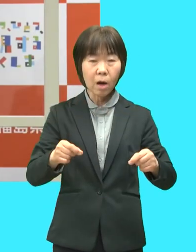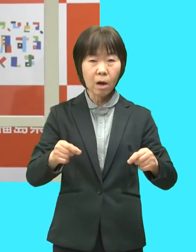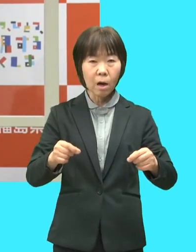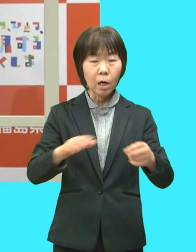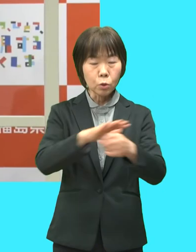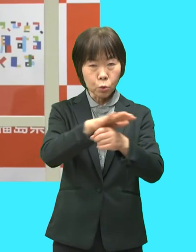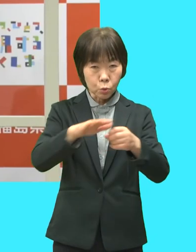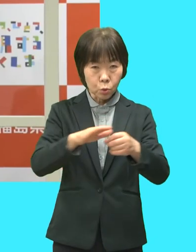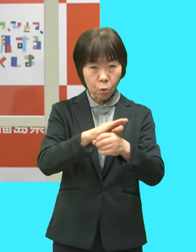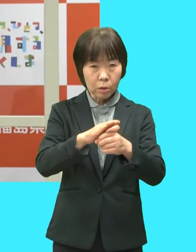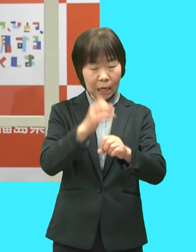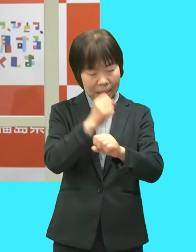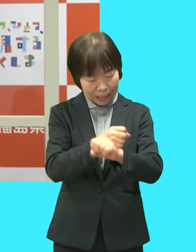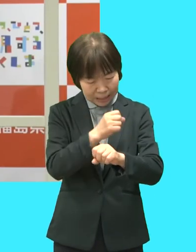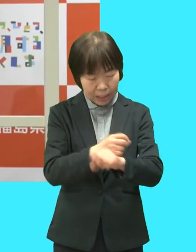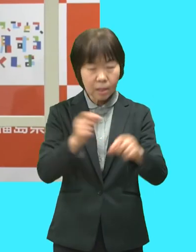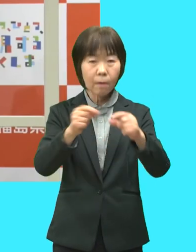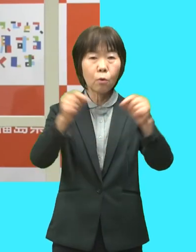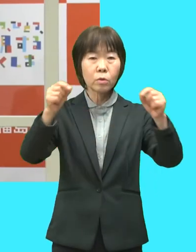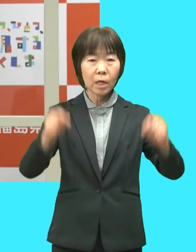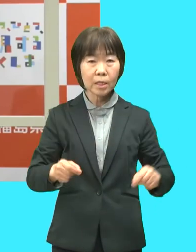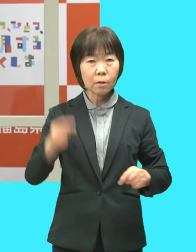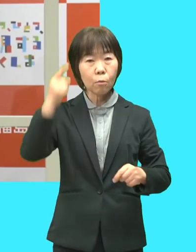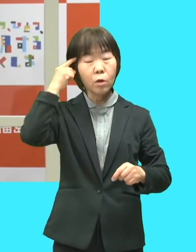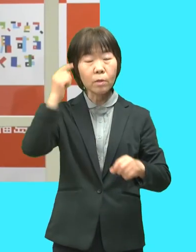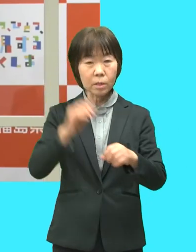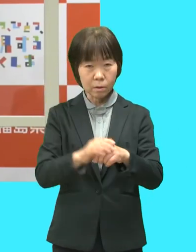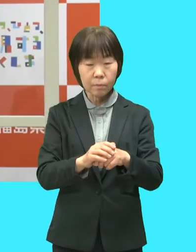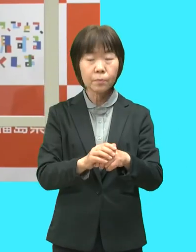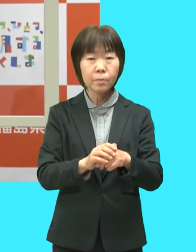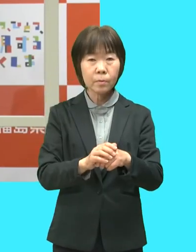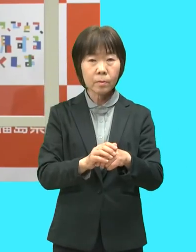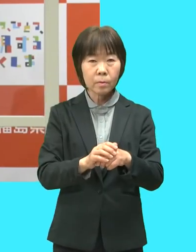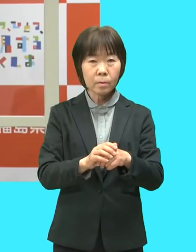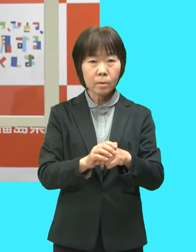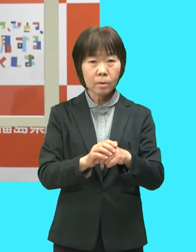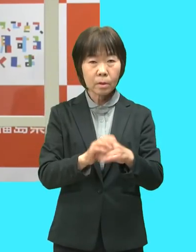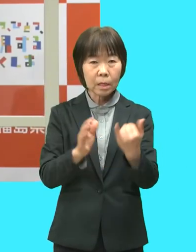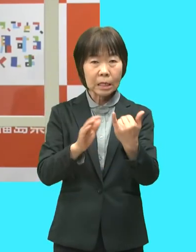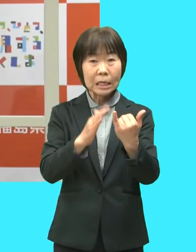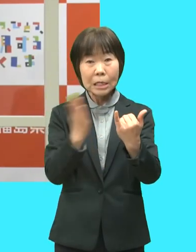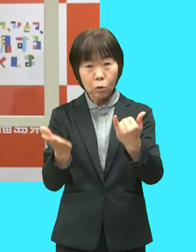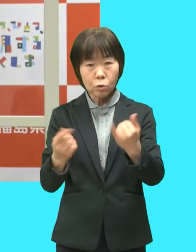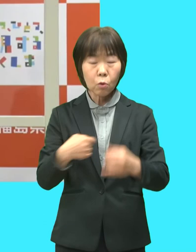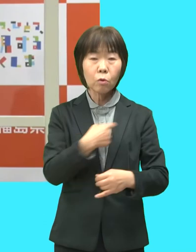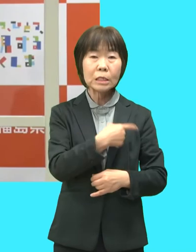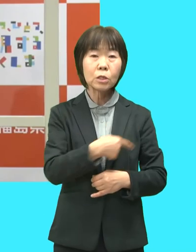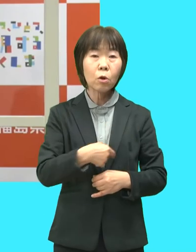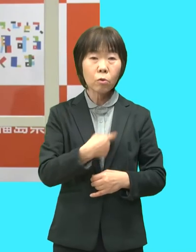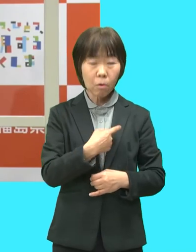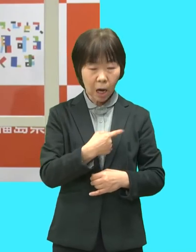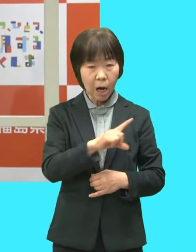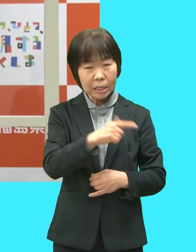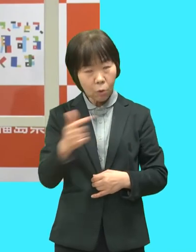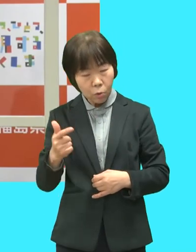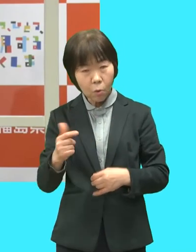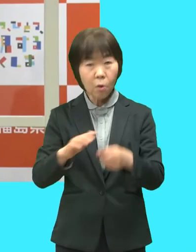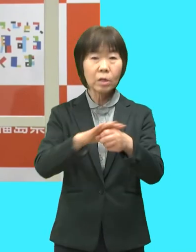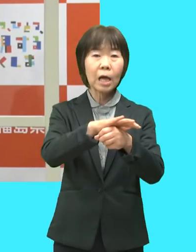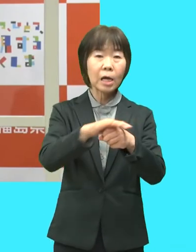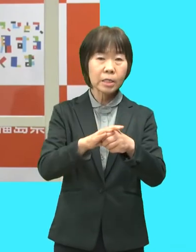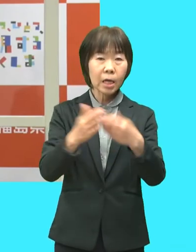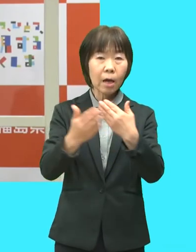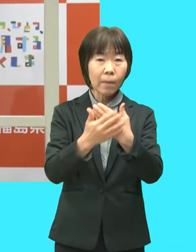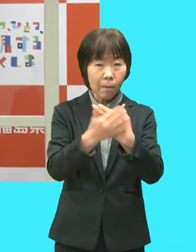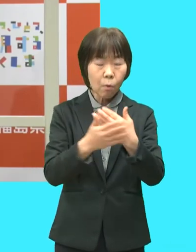重要な深刻な問題であろうかと思います。やはり遺族のご心情とかですね、さまざまもちろん大事な部分